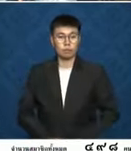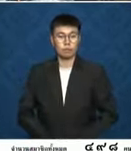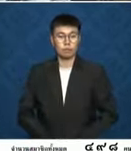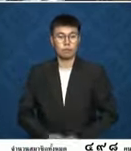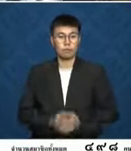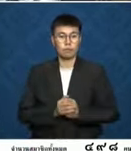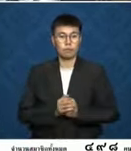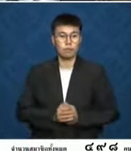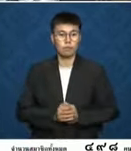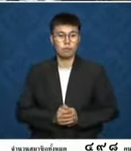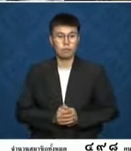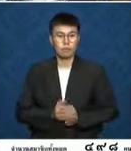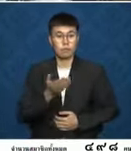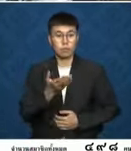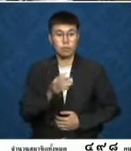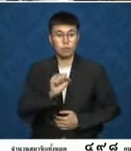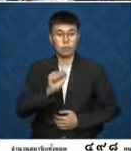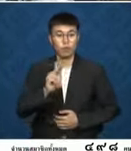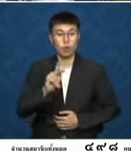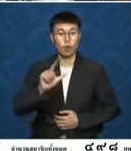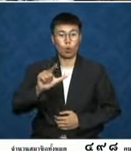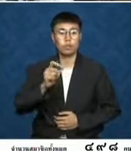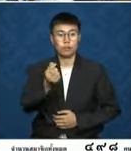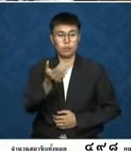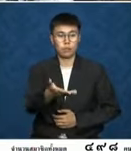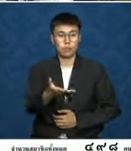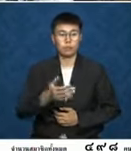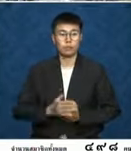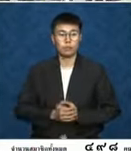ขอบคุณครับเชิญท่านสกลสุนทรวานิชกิจครับ